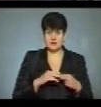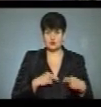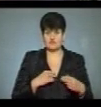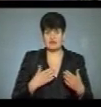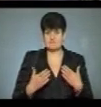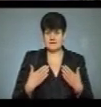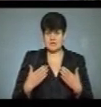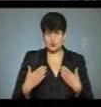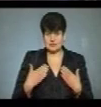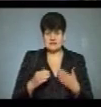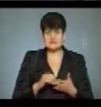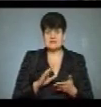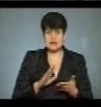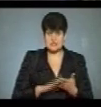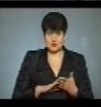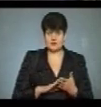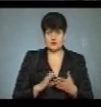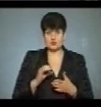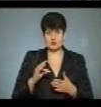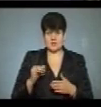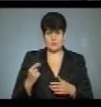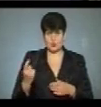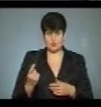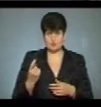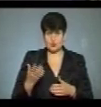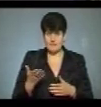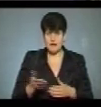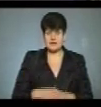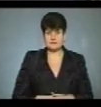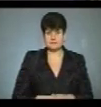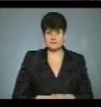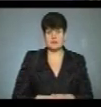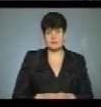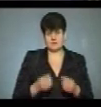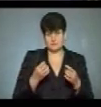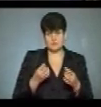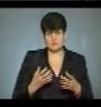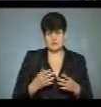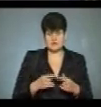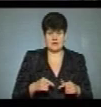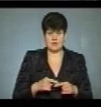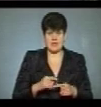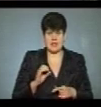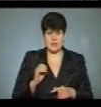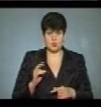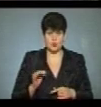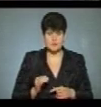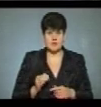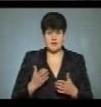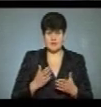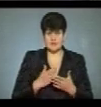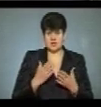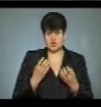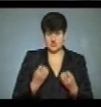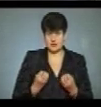відносин в зареєстрованих суб'єктів господарювання. Це, тобто, в формальному секторі економіки, якщо так по-правильному. Але є ще в